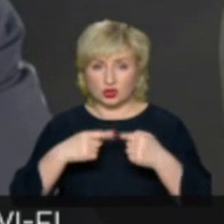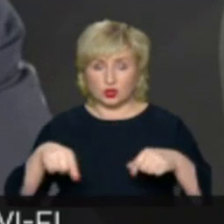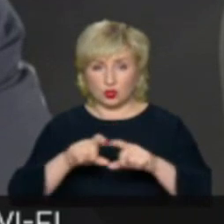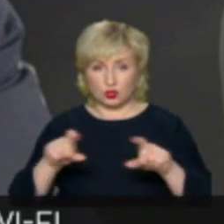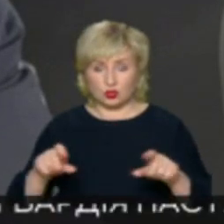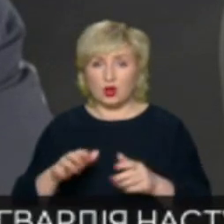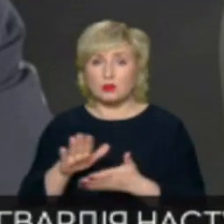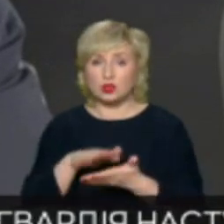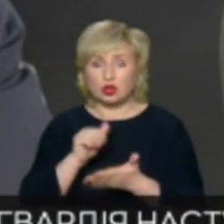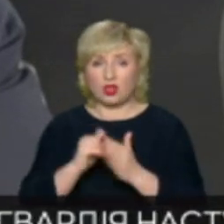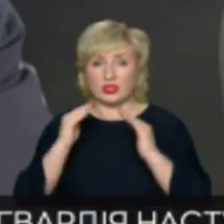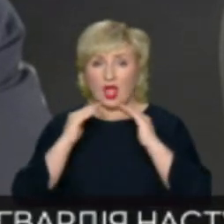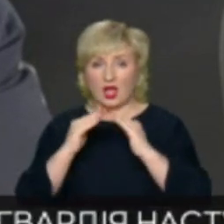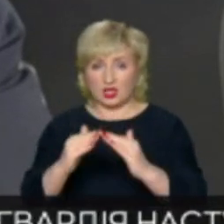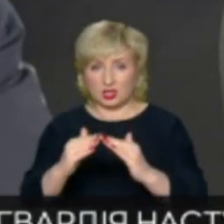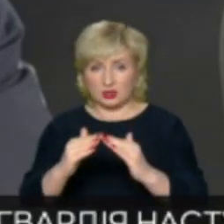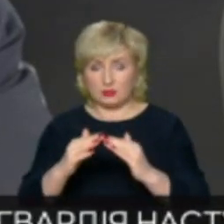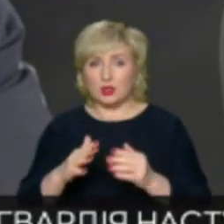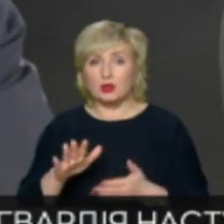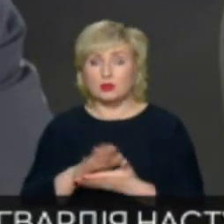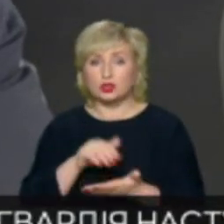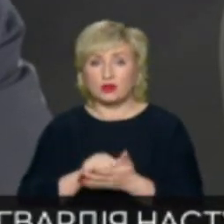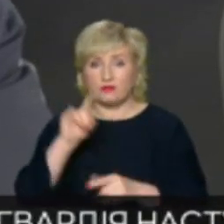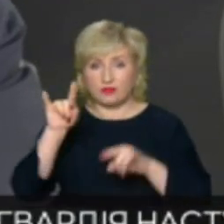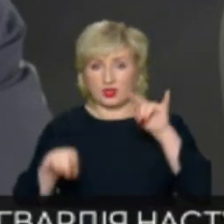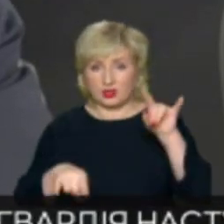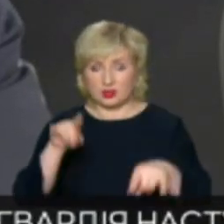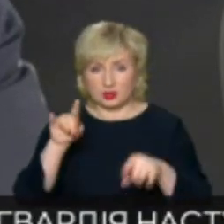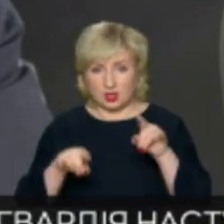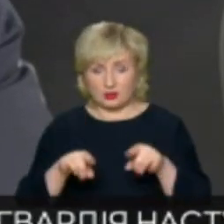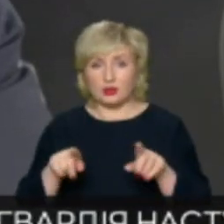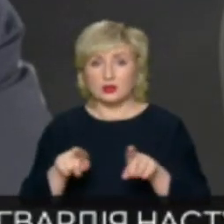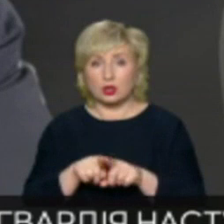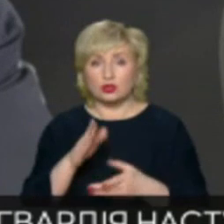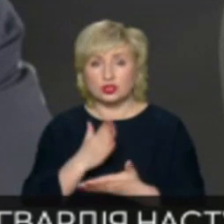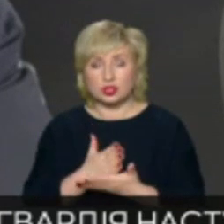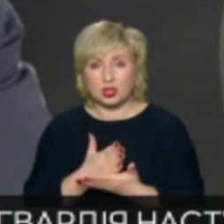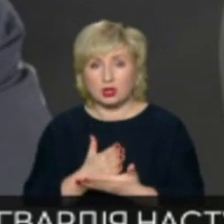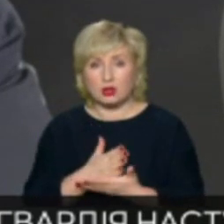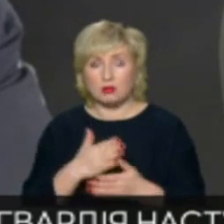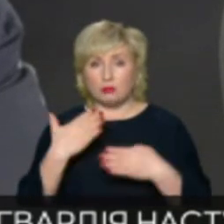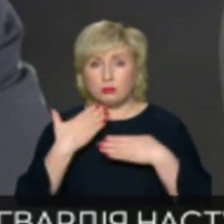пошкоджені дахи, пошкоджені вікна. Також є пориви